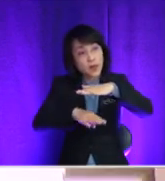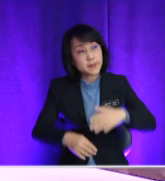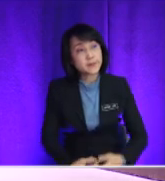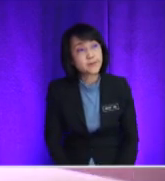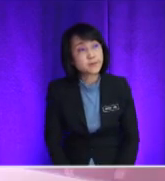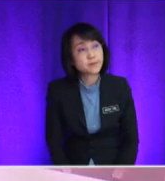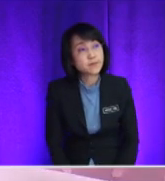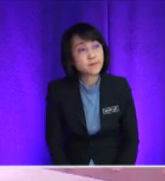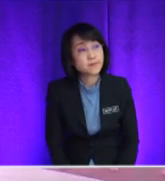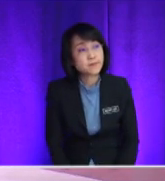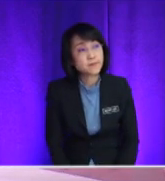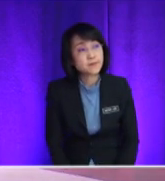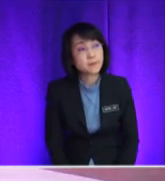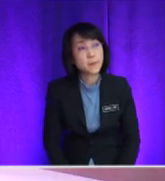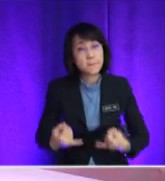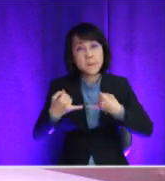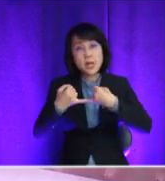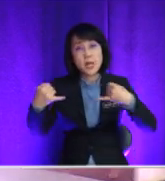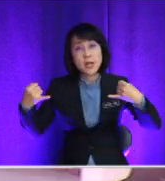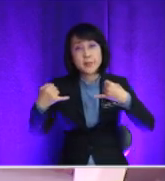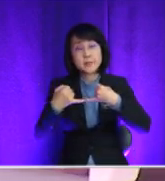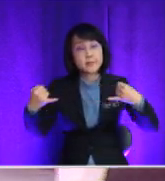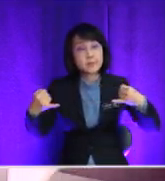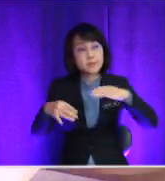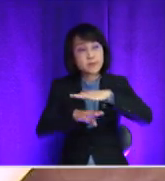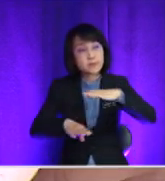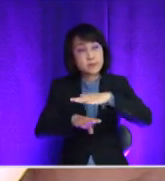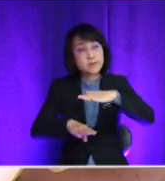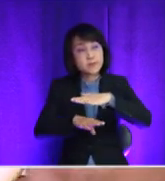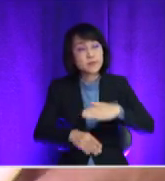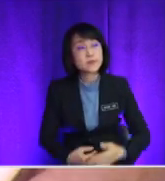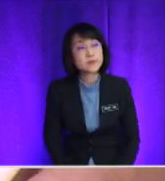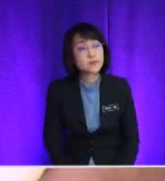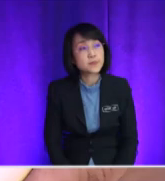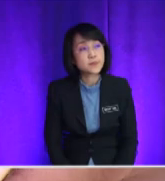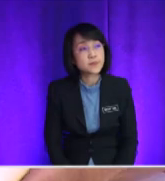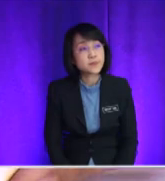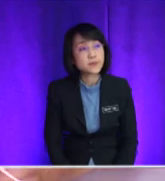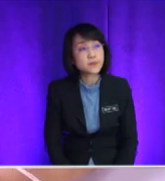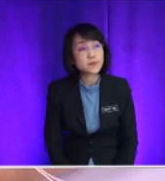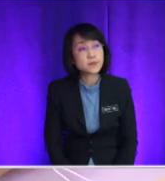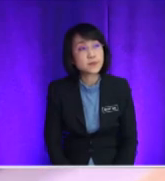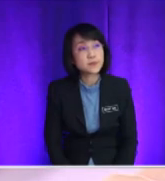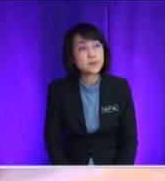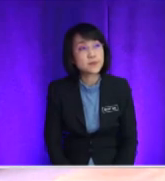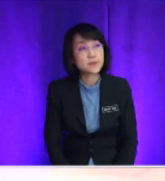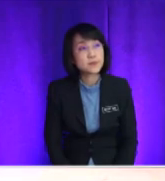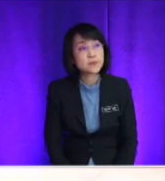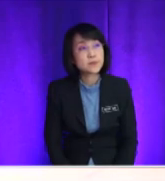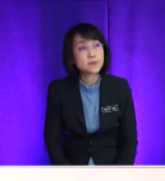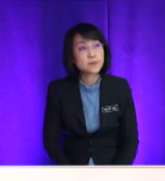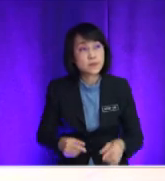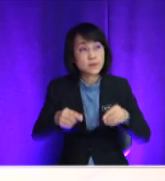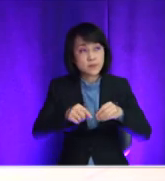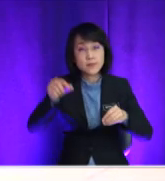pasang benang di bagian bawah kemudian pasang benang di bahagia atas